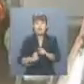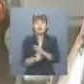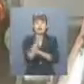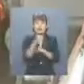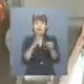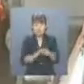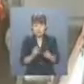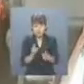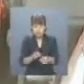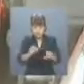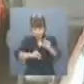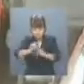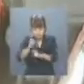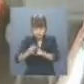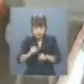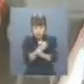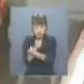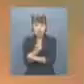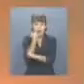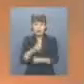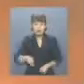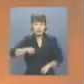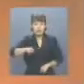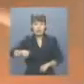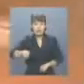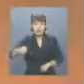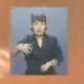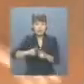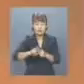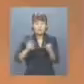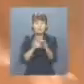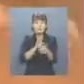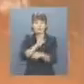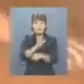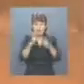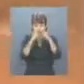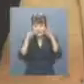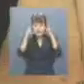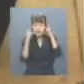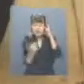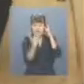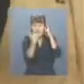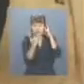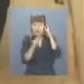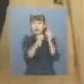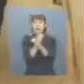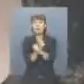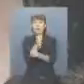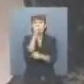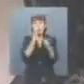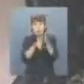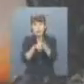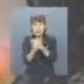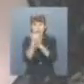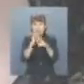มีรวมไปถึงการป้องกันไฟดูดในส่วนของผ้าปิดปากปิดจมูกนั้นจะช่วยป้องกันการหายใจออกสปอร์ของเชื้อราและไอระเหยต่างๆของสารเคมี